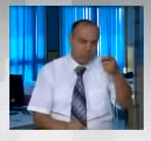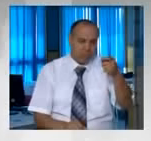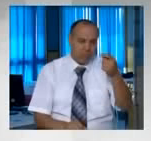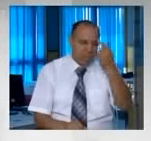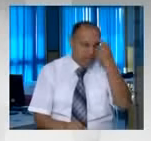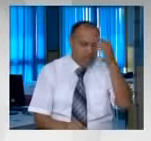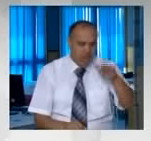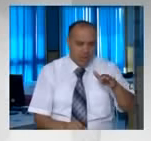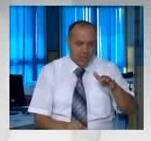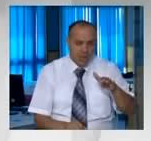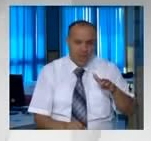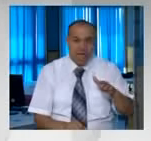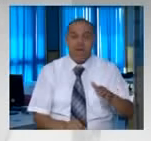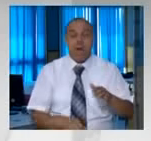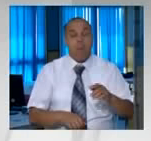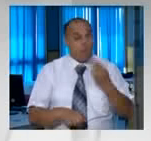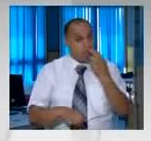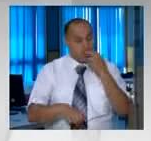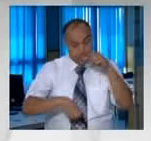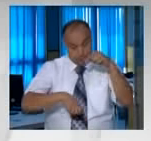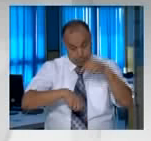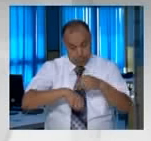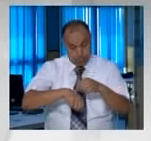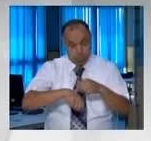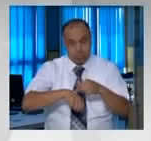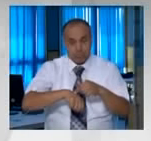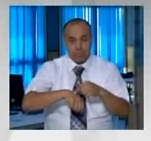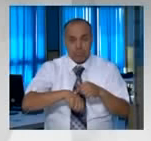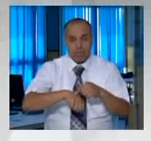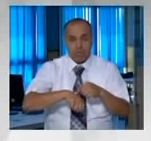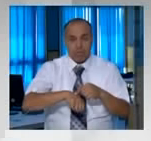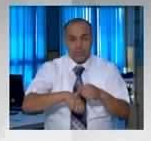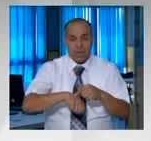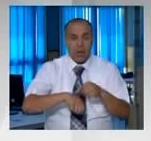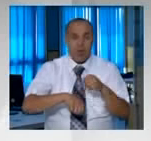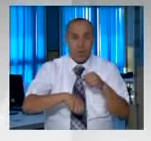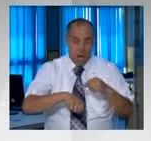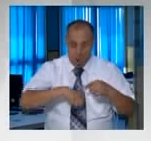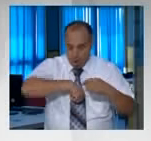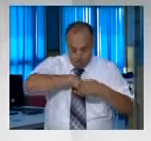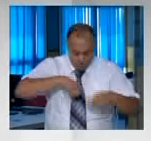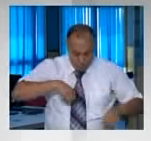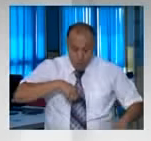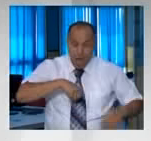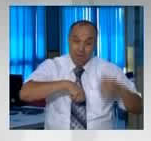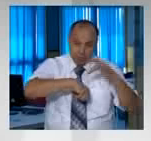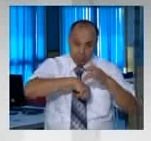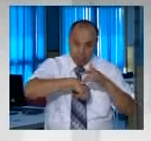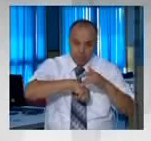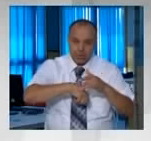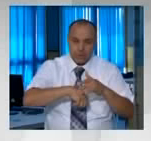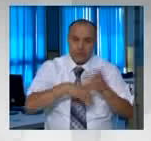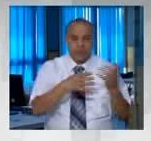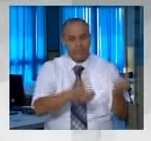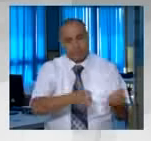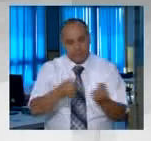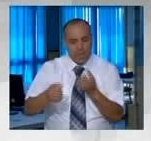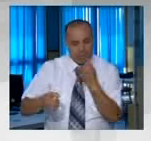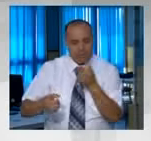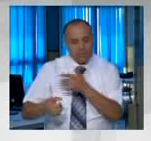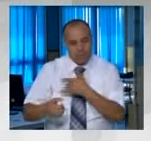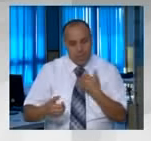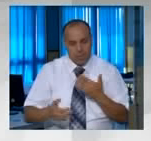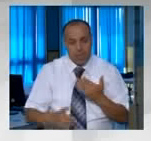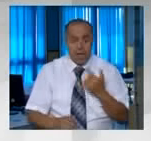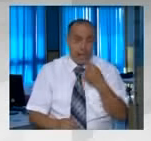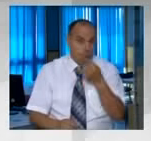تم تزيد اصابه عون على مستوى عون امن تبع الوحدات الامن على مستوى الركبه، ولكن لا باس تم اسعافه لا باس. اللي